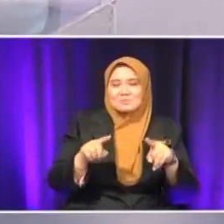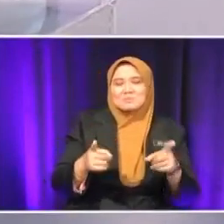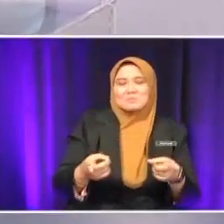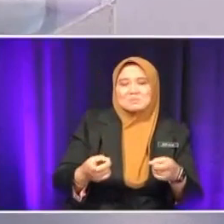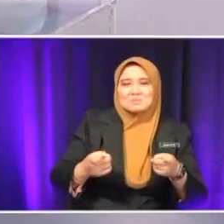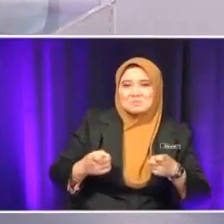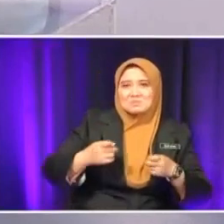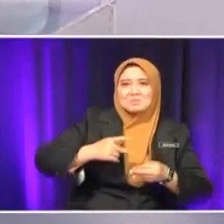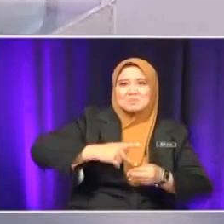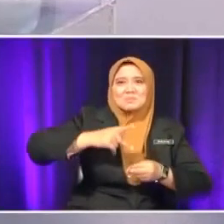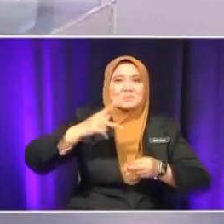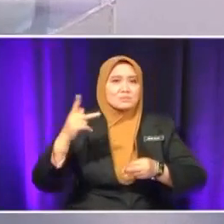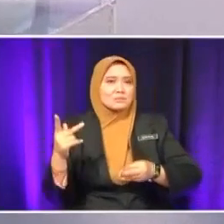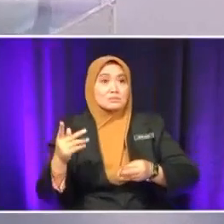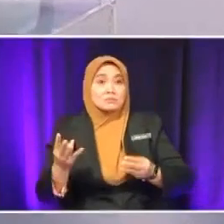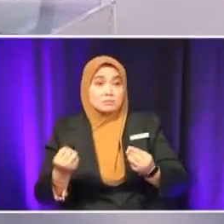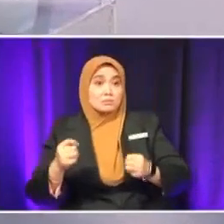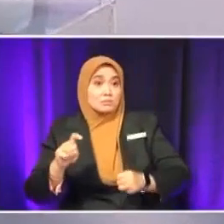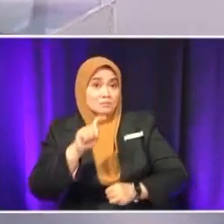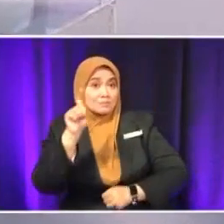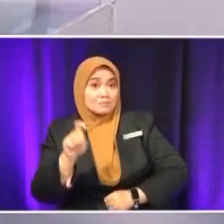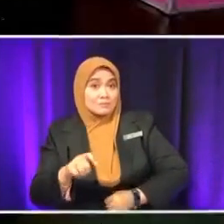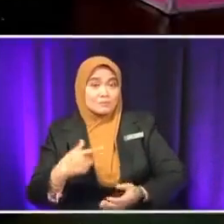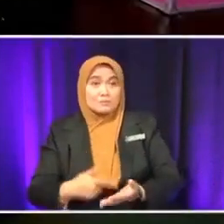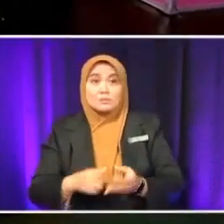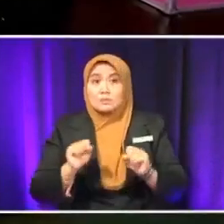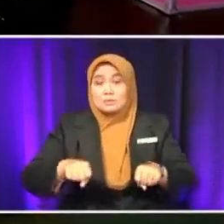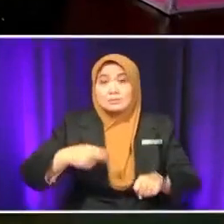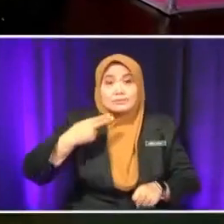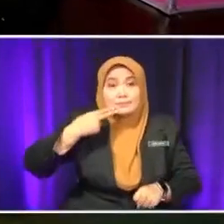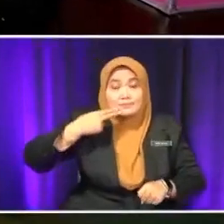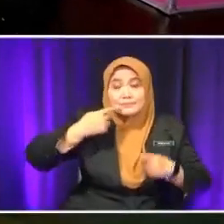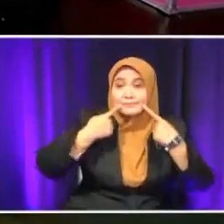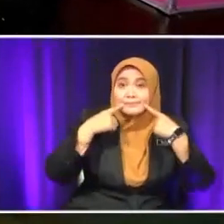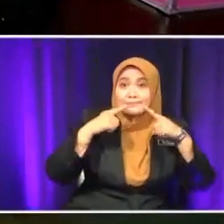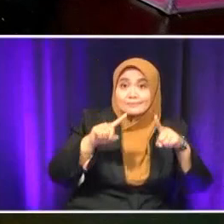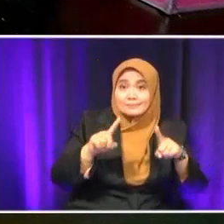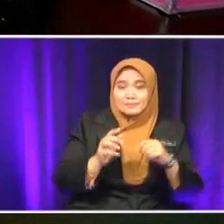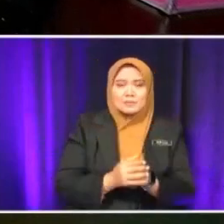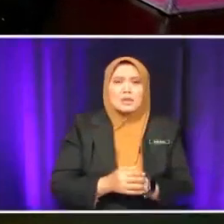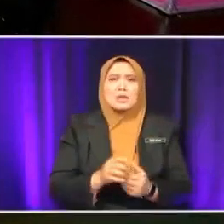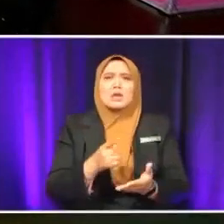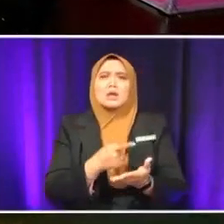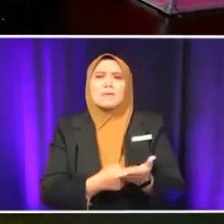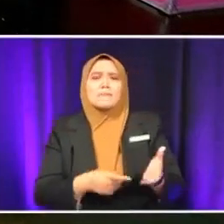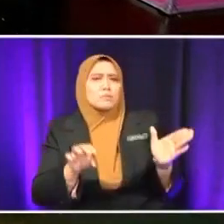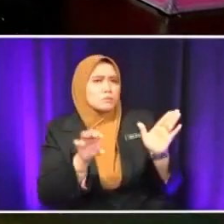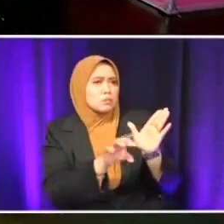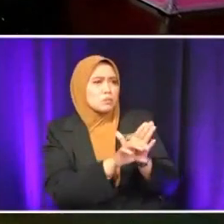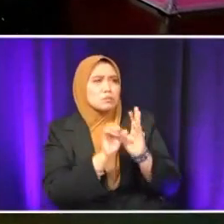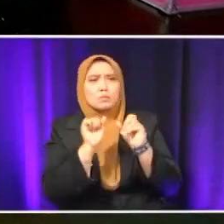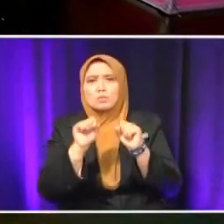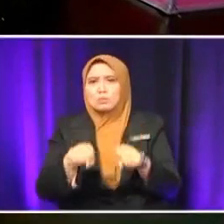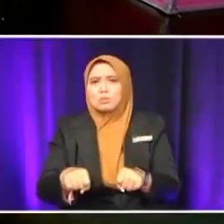untuk siapa ni? Mungkin Hani belum jawab lagi. Hani ke atau Naim ke? Ya. Yeah. Okey, siapa boleh bagi contoh apakah yang boleh terhasil daripada